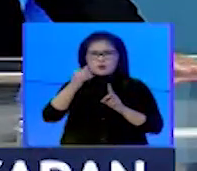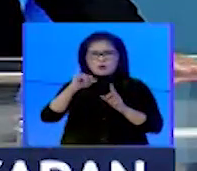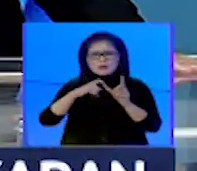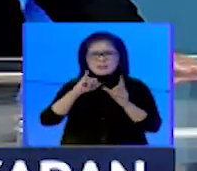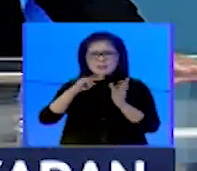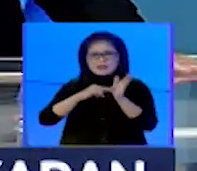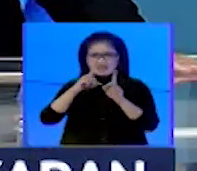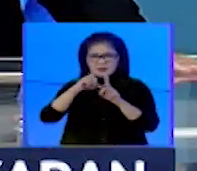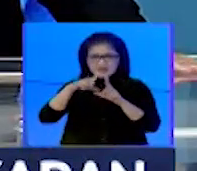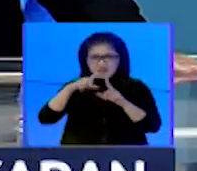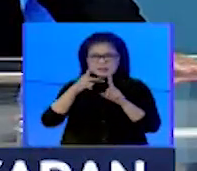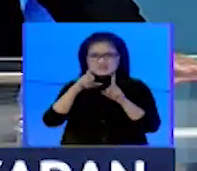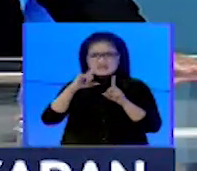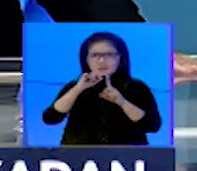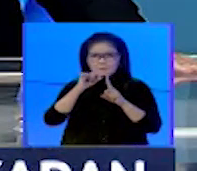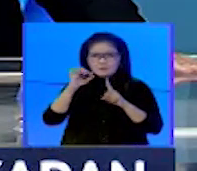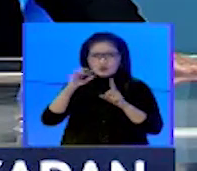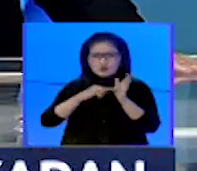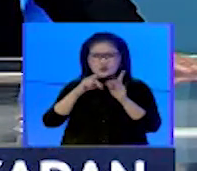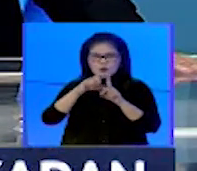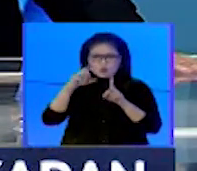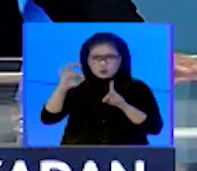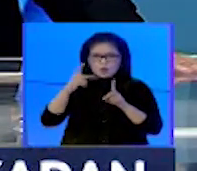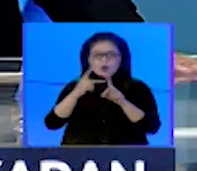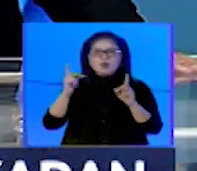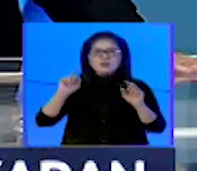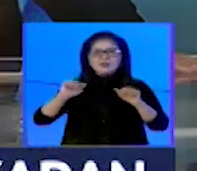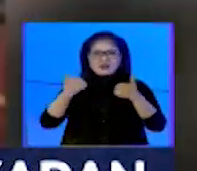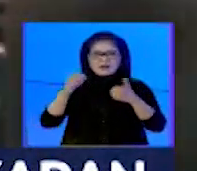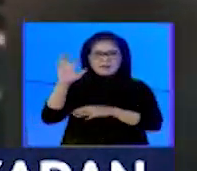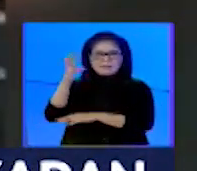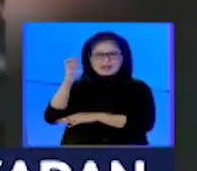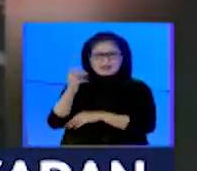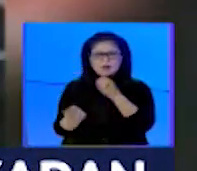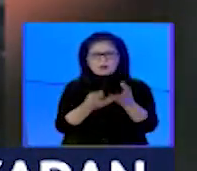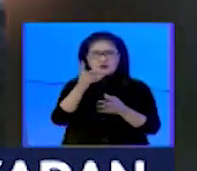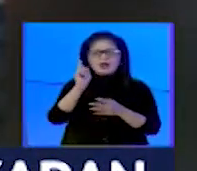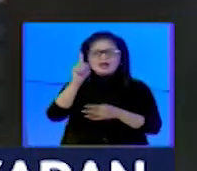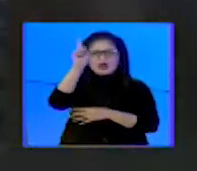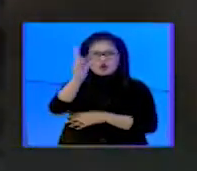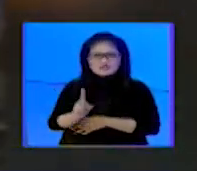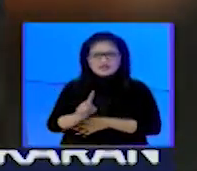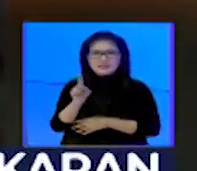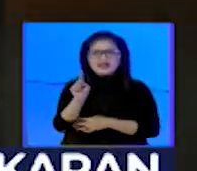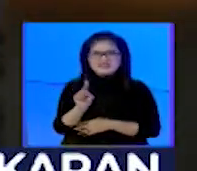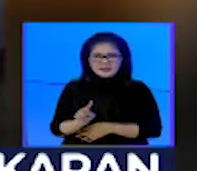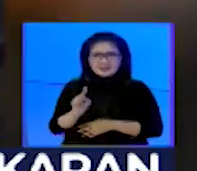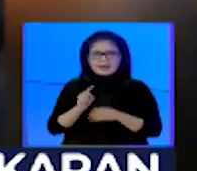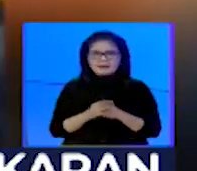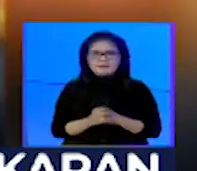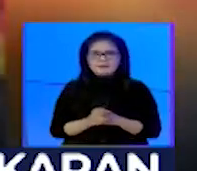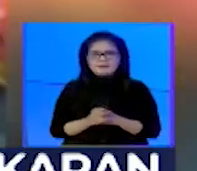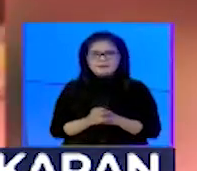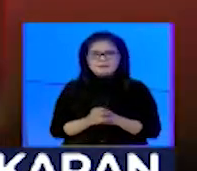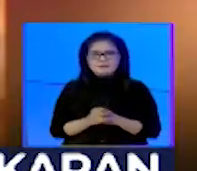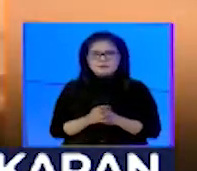Tangerang Banten kebakaran diduga akibat korsleting listrik Hi tidak salah satu keluarga suami istri